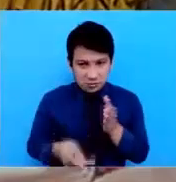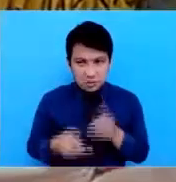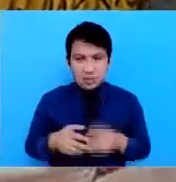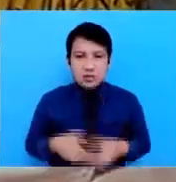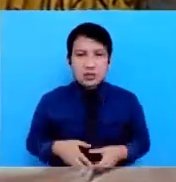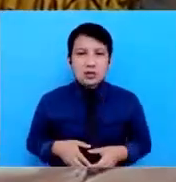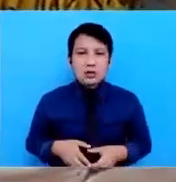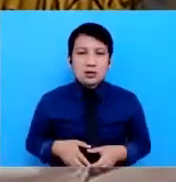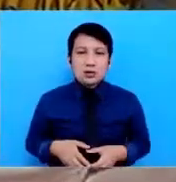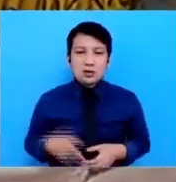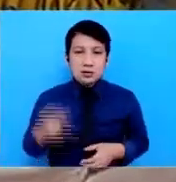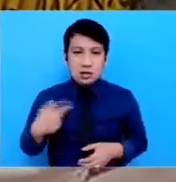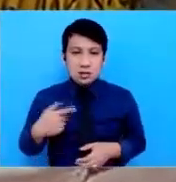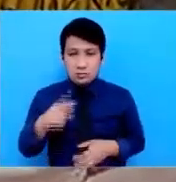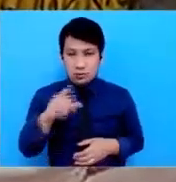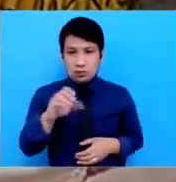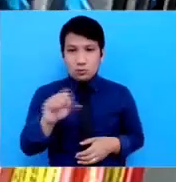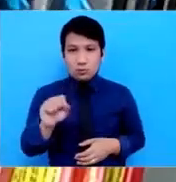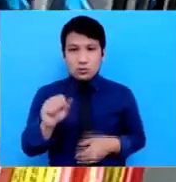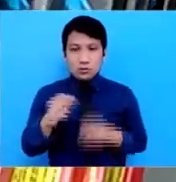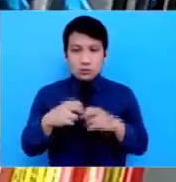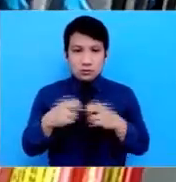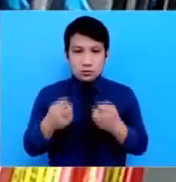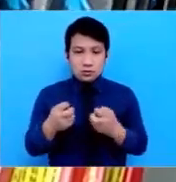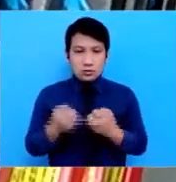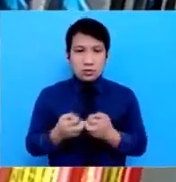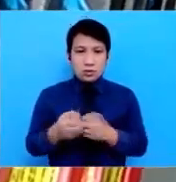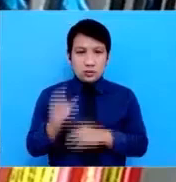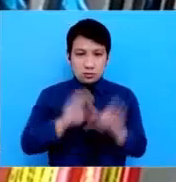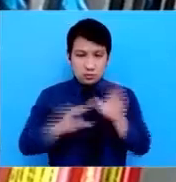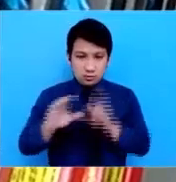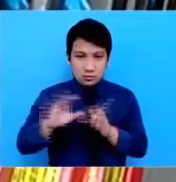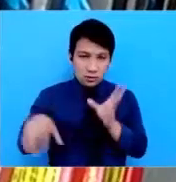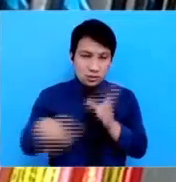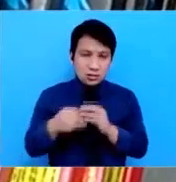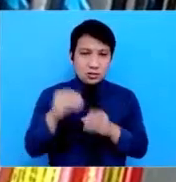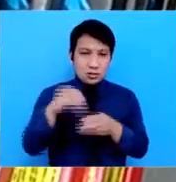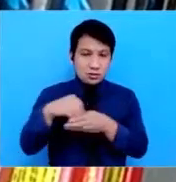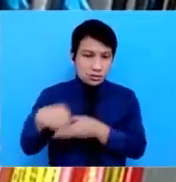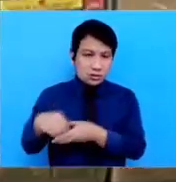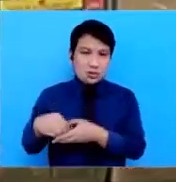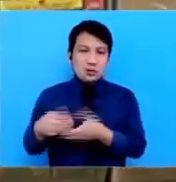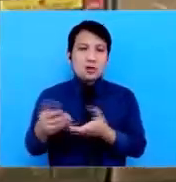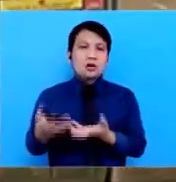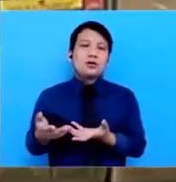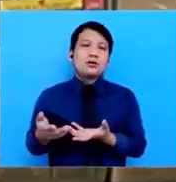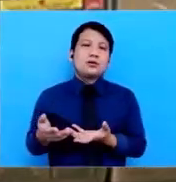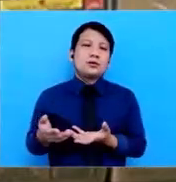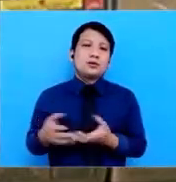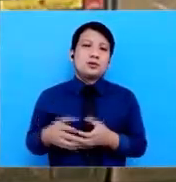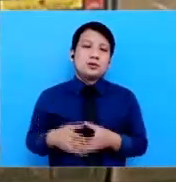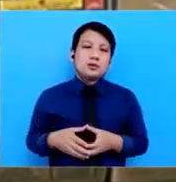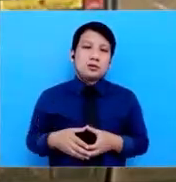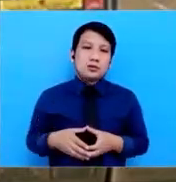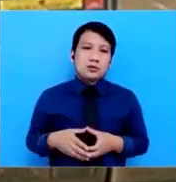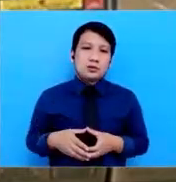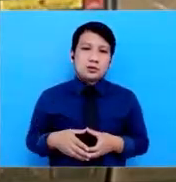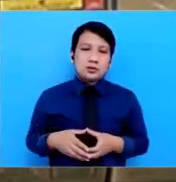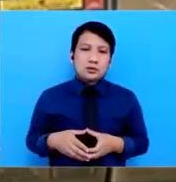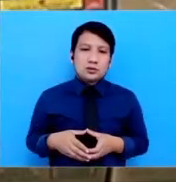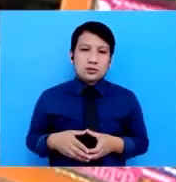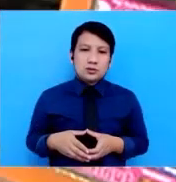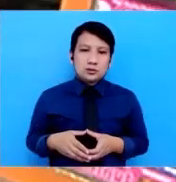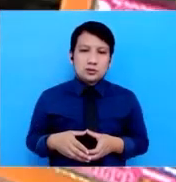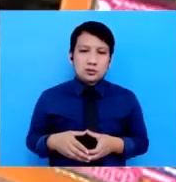only locally produced chemical is yung uling. Yun lang ang